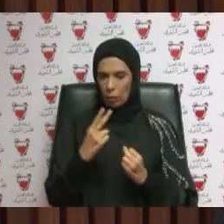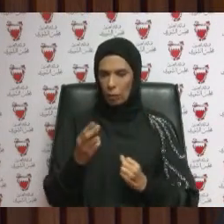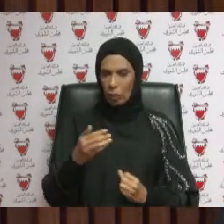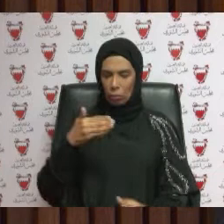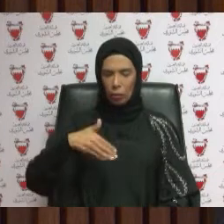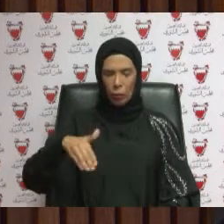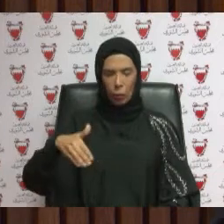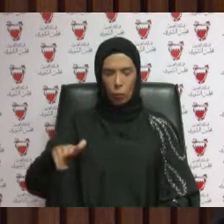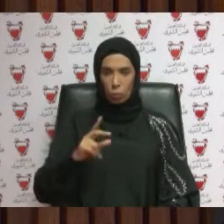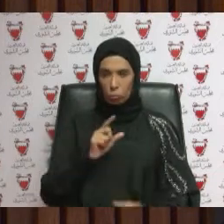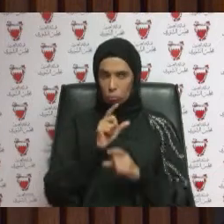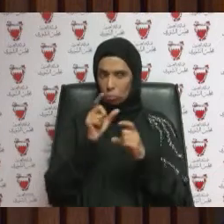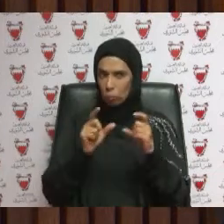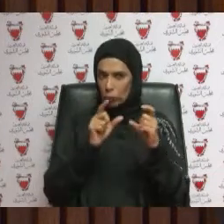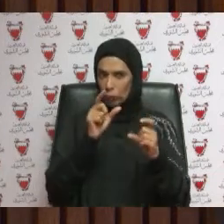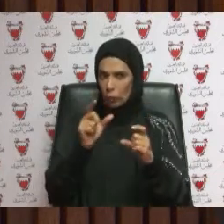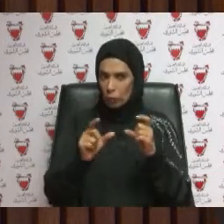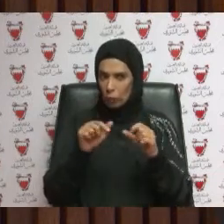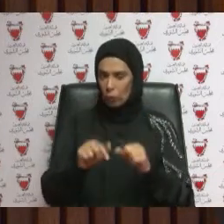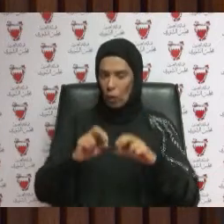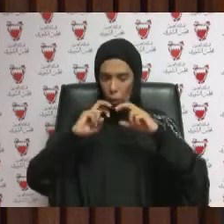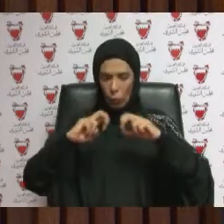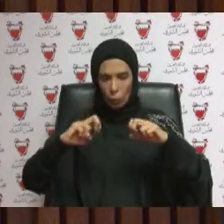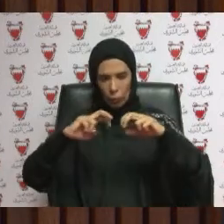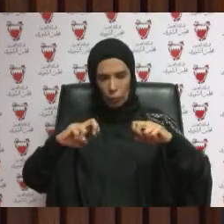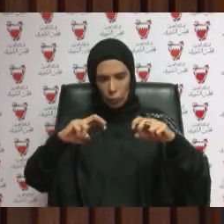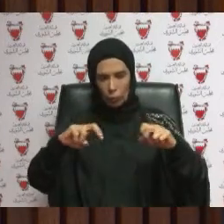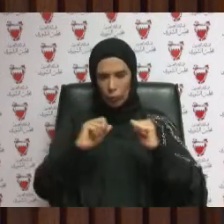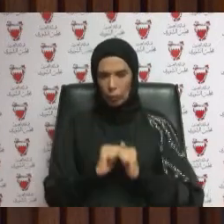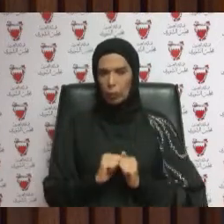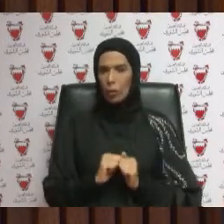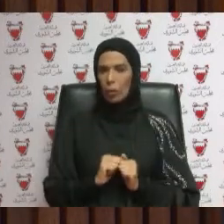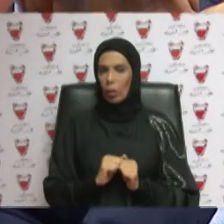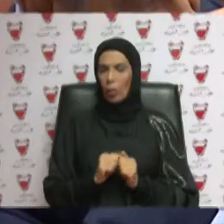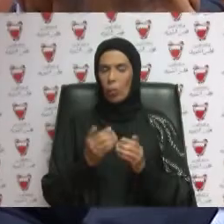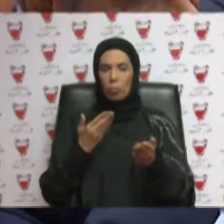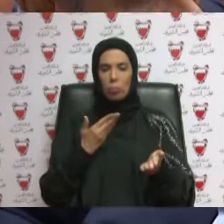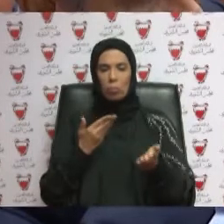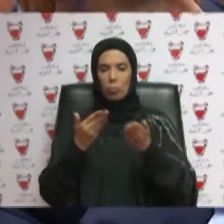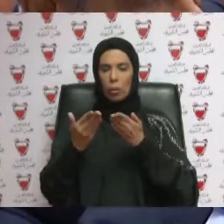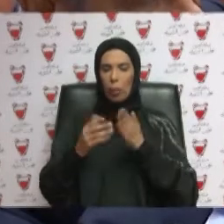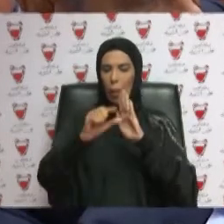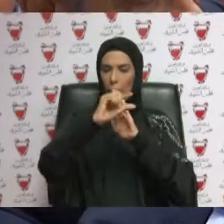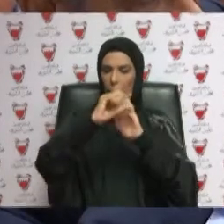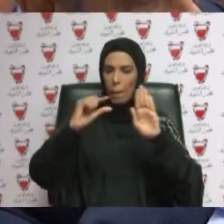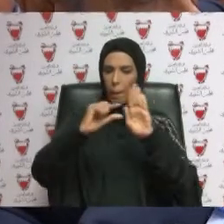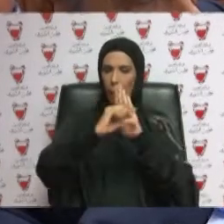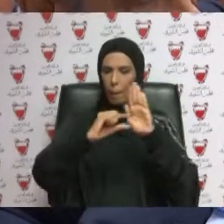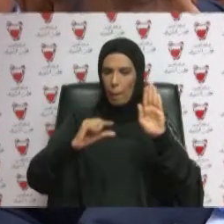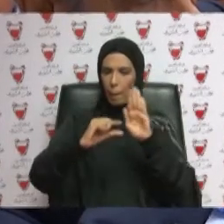متقصية أبعاده، بالغة ببحثها منتهى، واستعرضت مواده فقرة فقرة